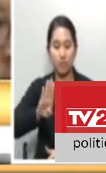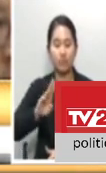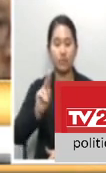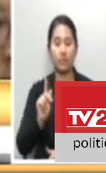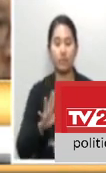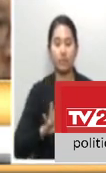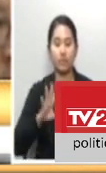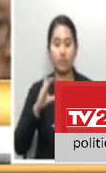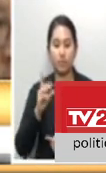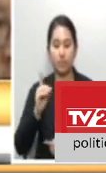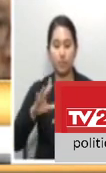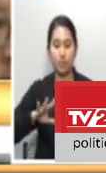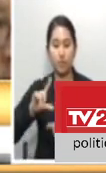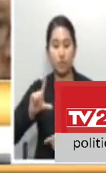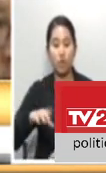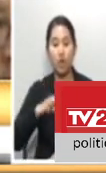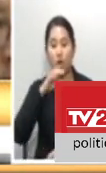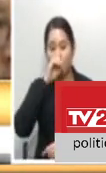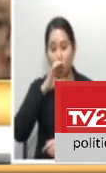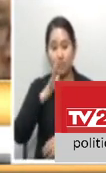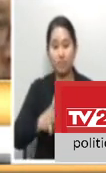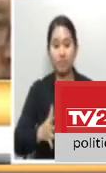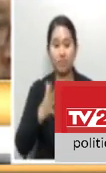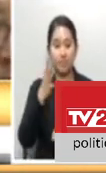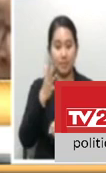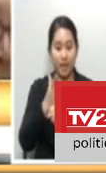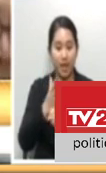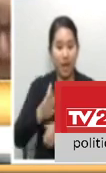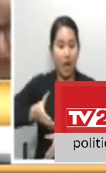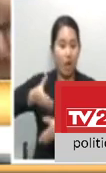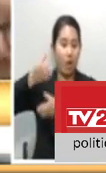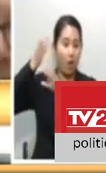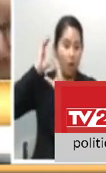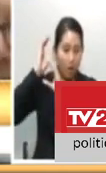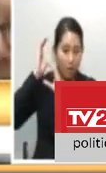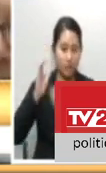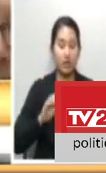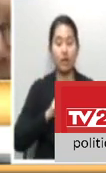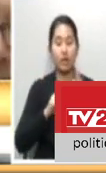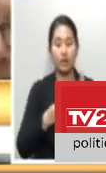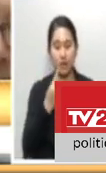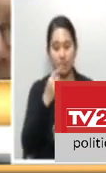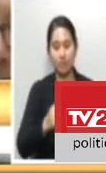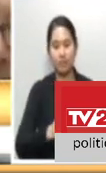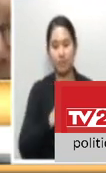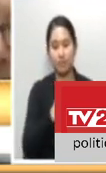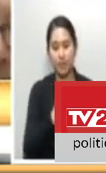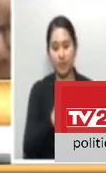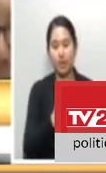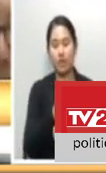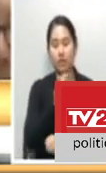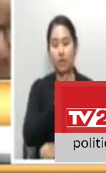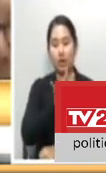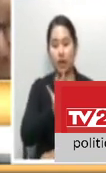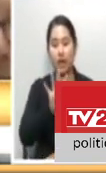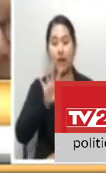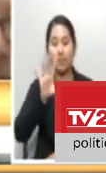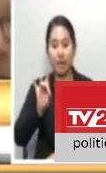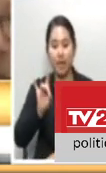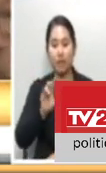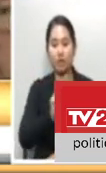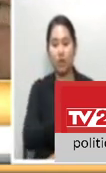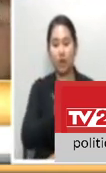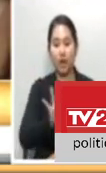อนลงไปถึงเมื่อ5ปีที่ผ่านมา5ปีงบประมาณเริ่มตั้งแต่ปีงบประมาณ2558